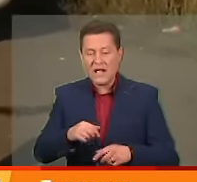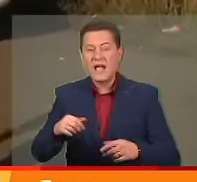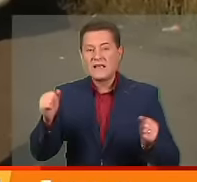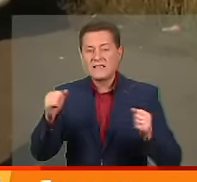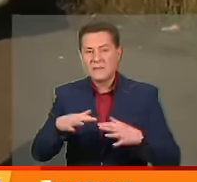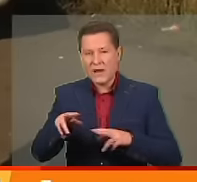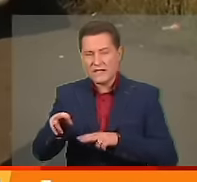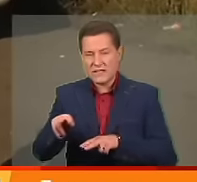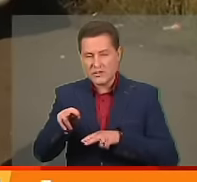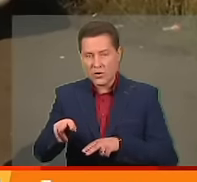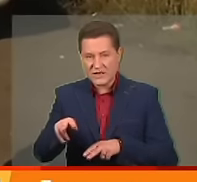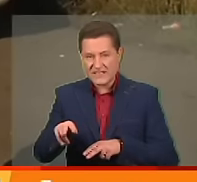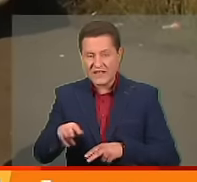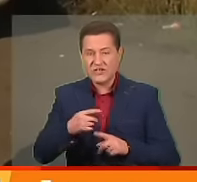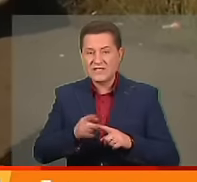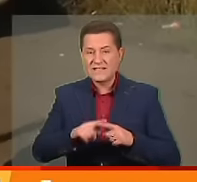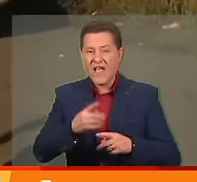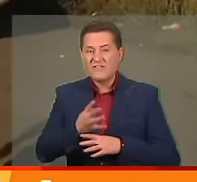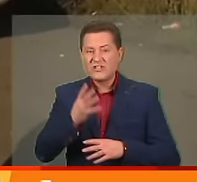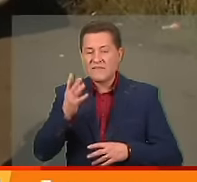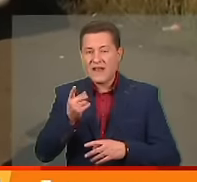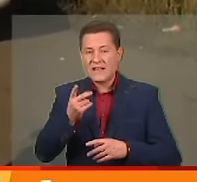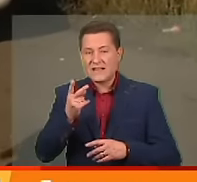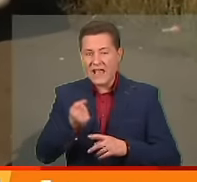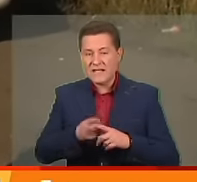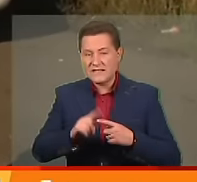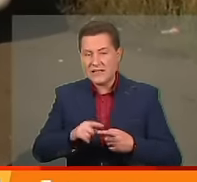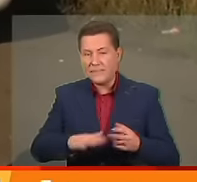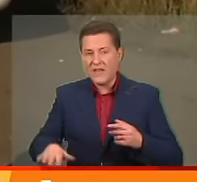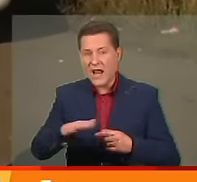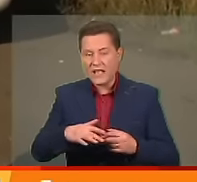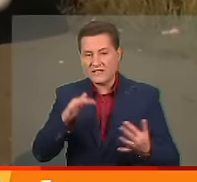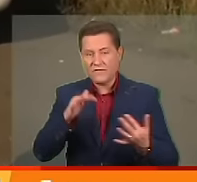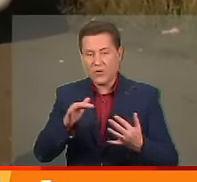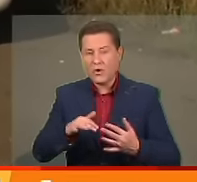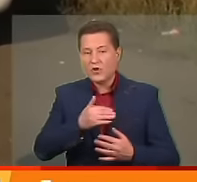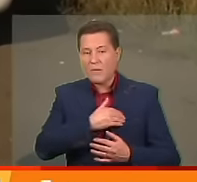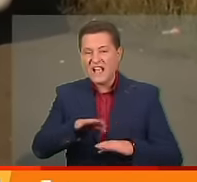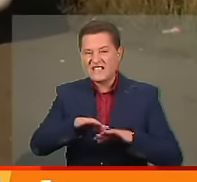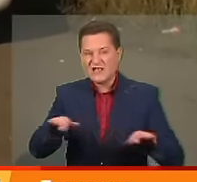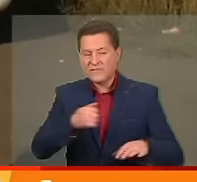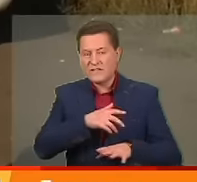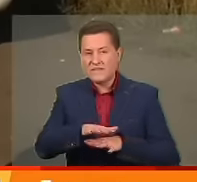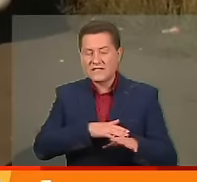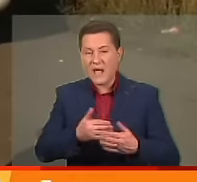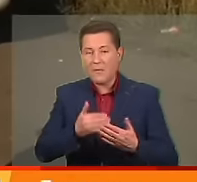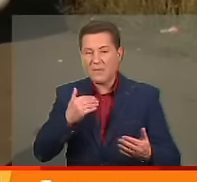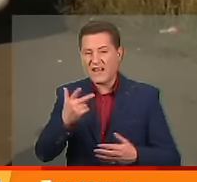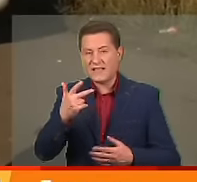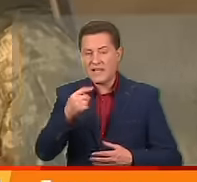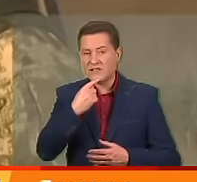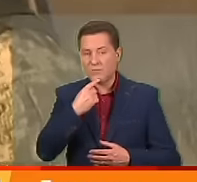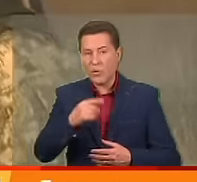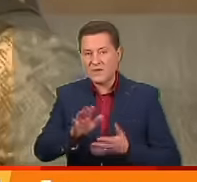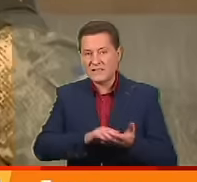центр координації вогню. Це вже вчетверте. На цій ділянці фронту намагаються розвести війська. Попередні три спроби зривали